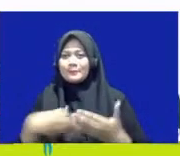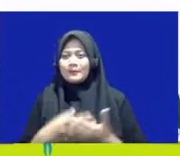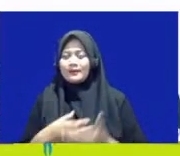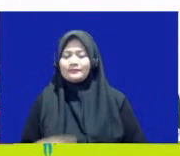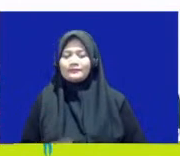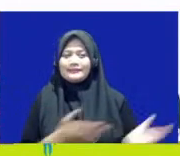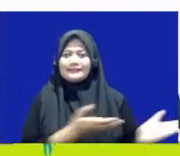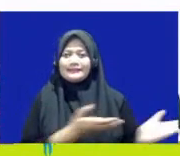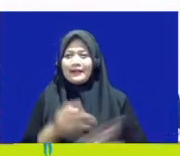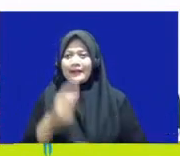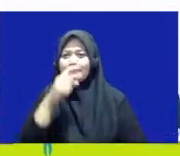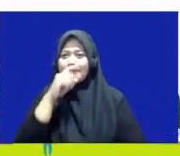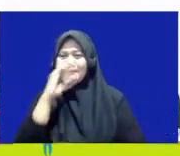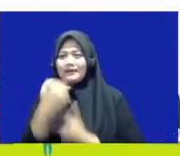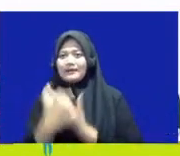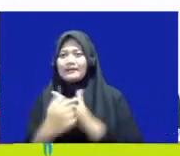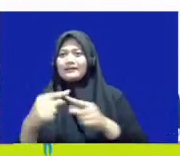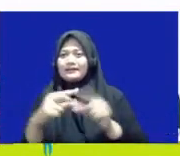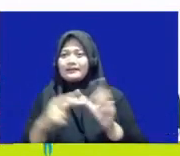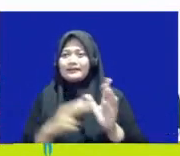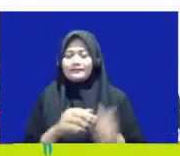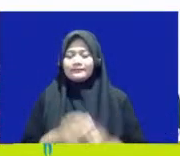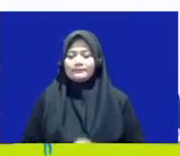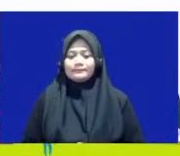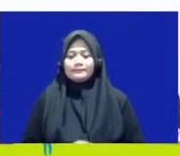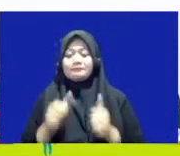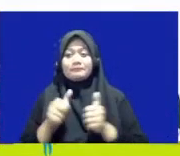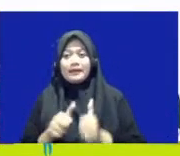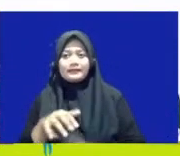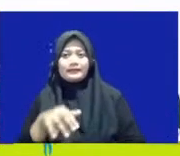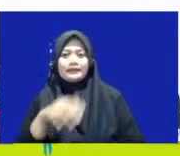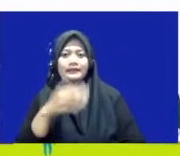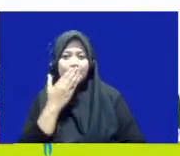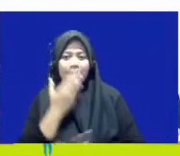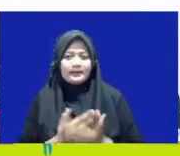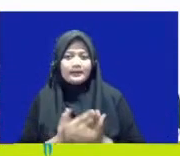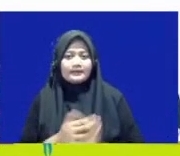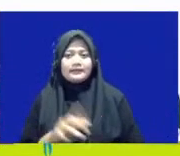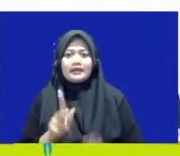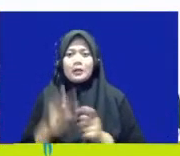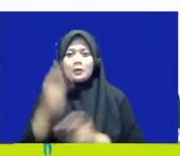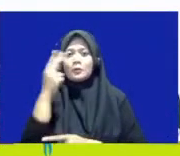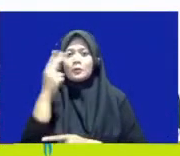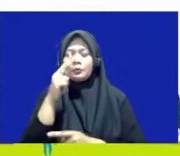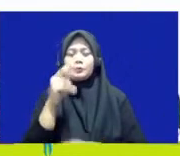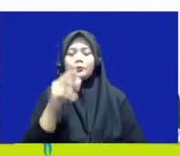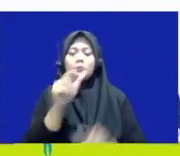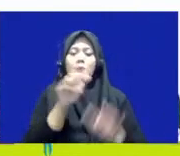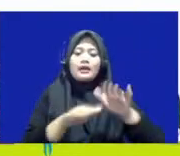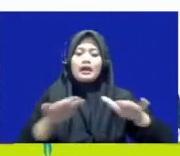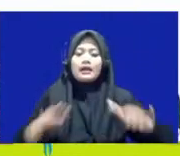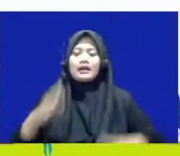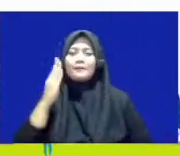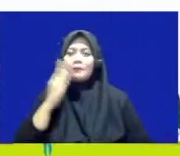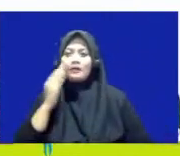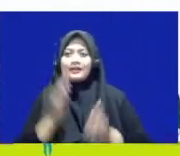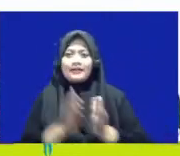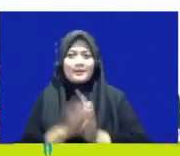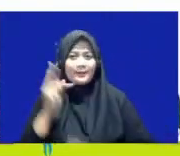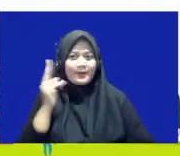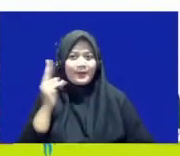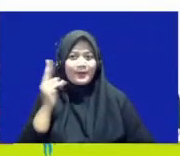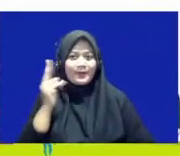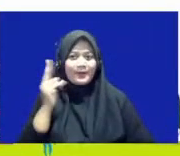Baik, terima kasih. Jadi kalau untuk pemuda dan perempuan, dari